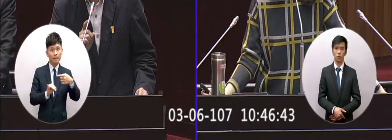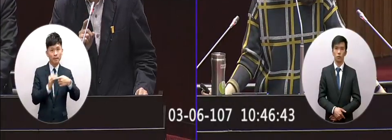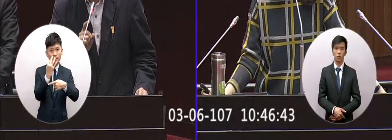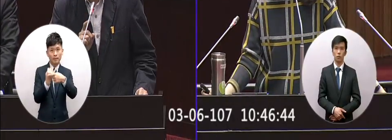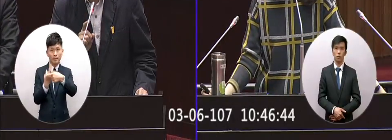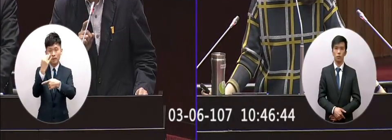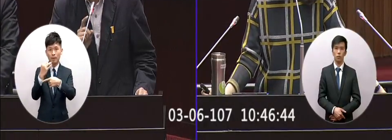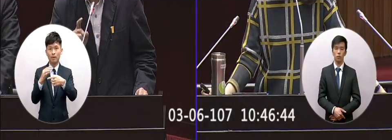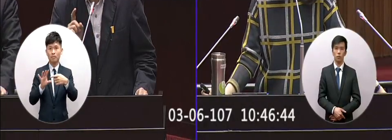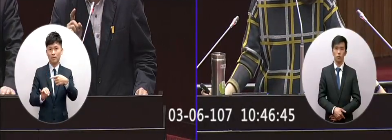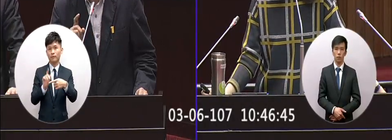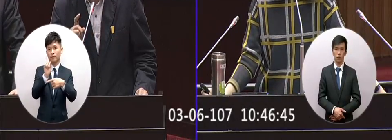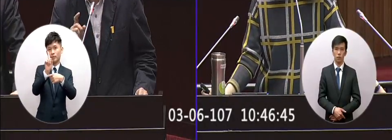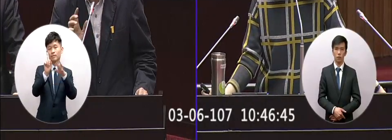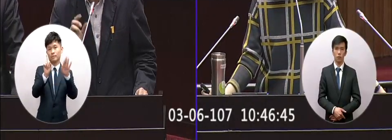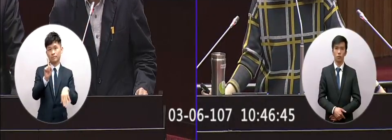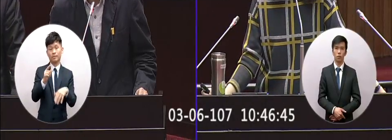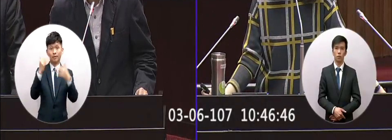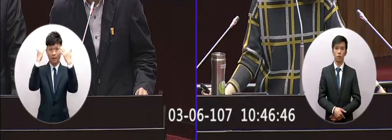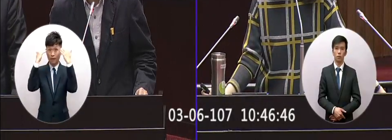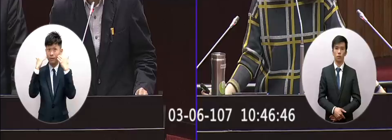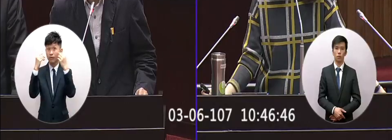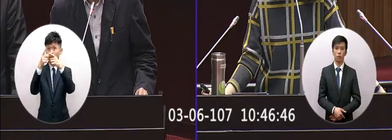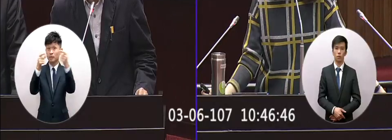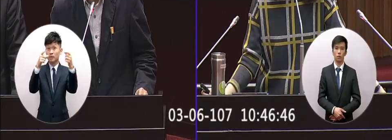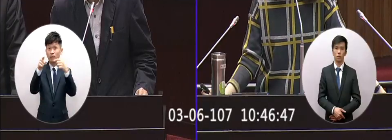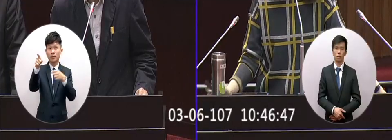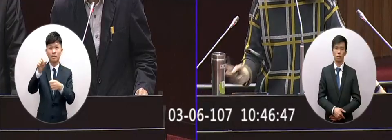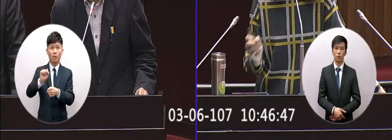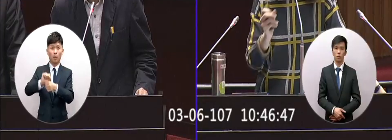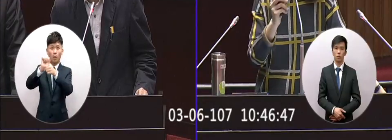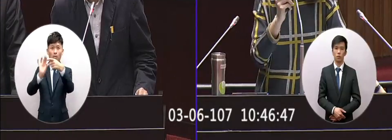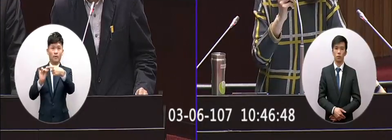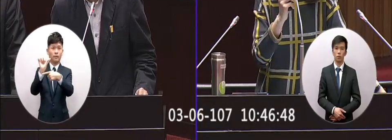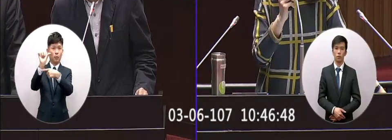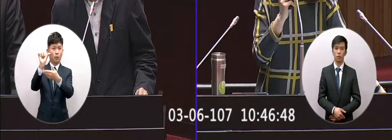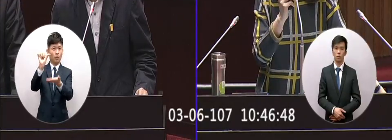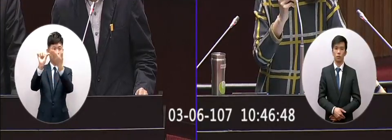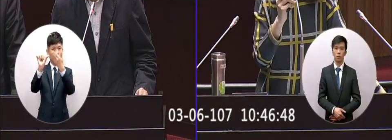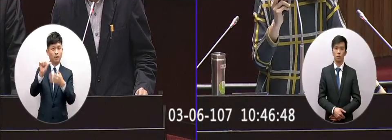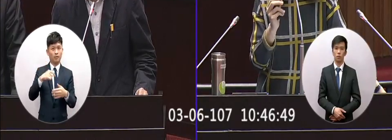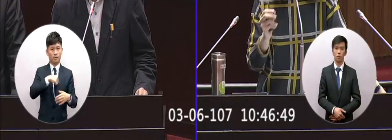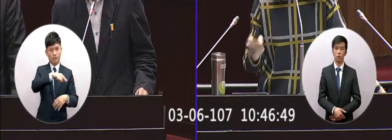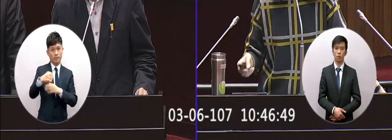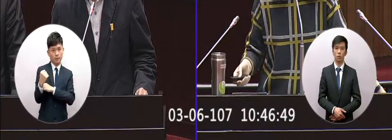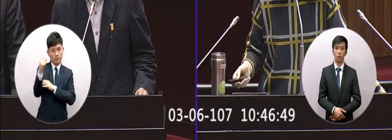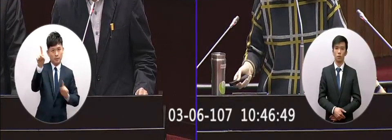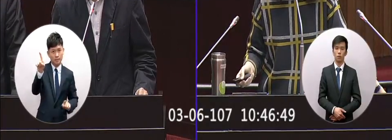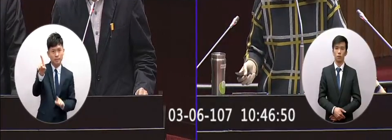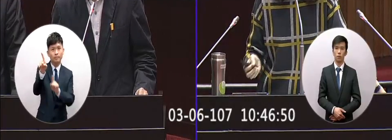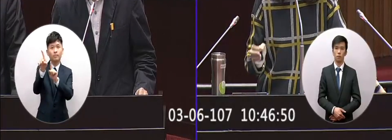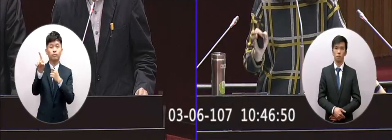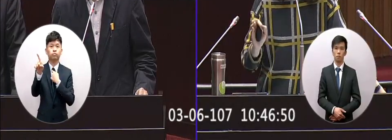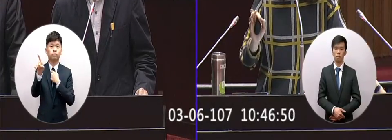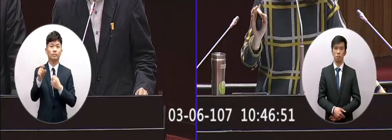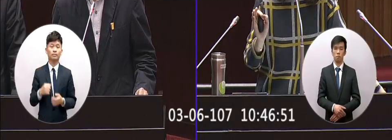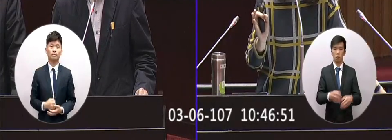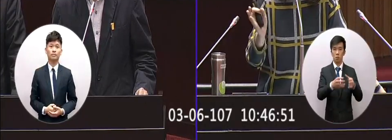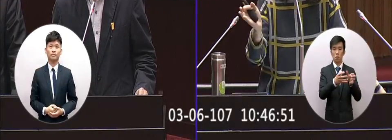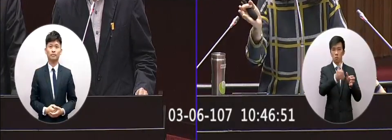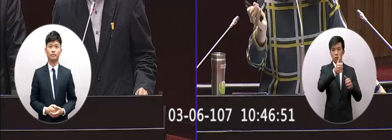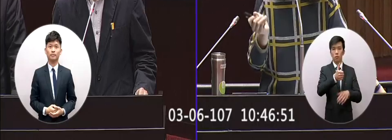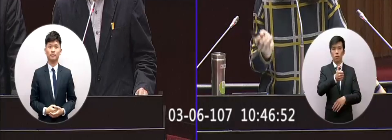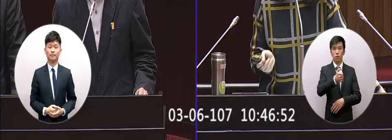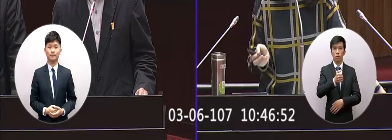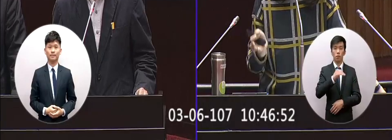到1%，现在那人家韩国日本都到5%了，这就是为什么我们都加紧脚步要努力来推动。 谢谢部长，我等一下有一